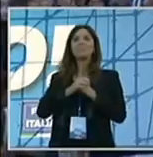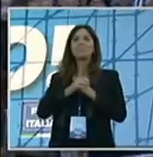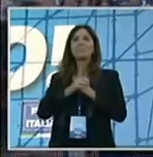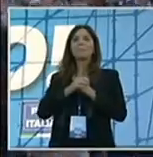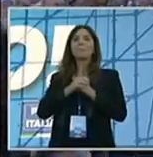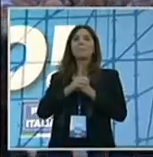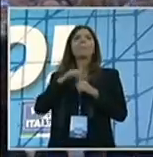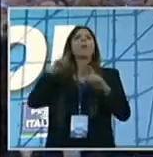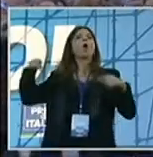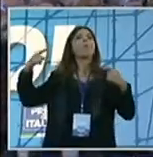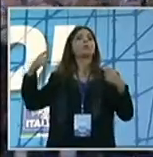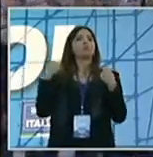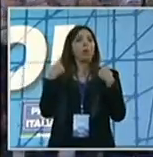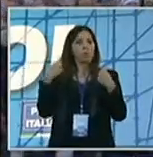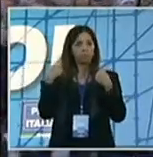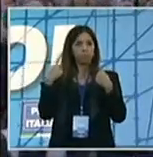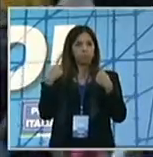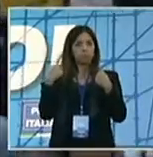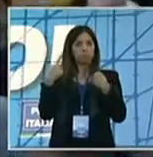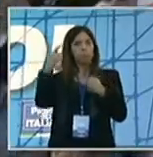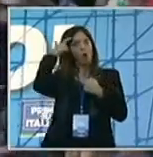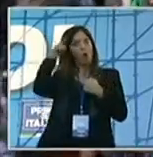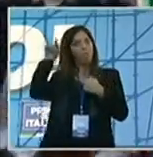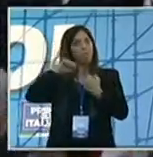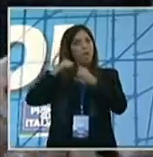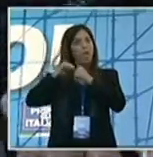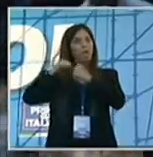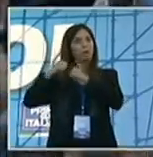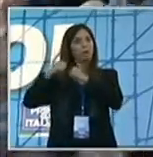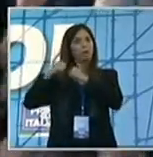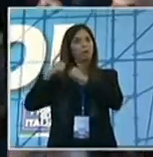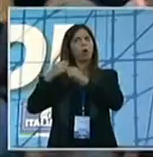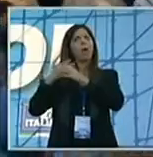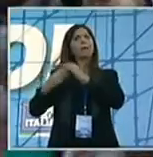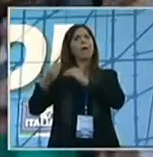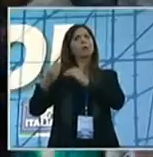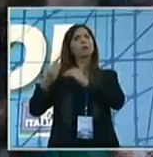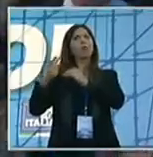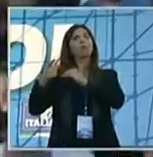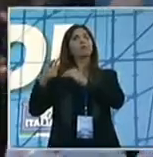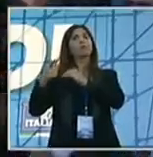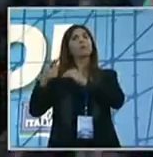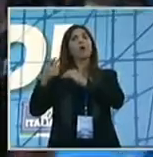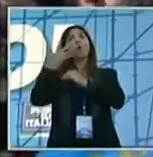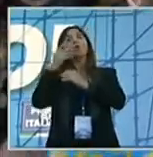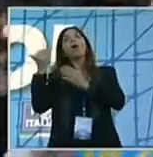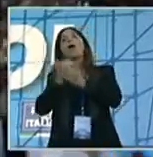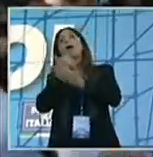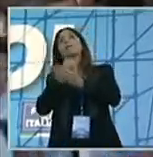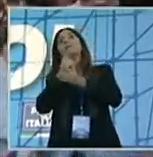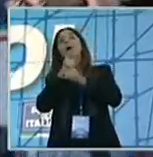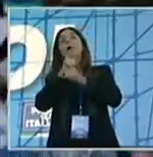Faremo un'opposizione dura a questo governo, nato per impedire agli italiani di fare quello che avrebbero